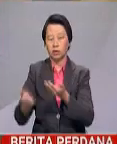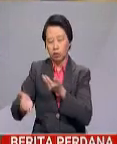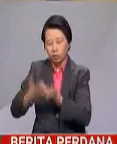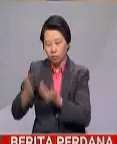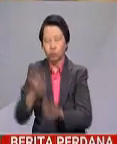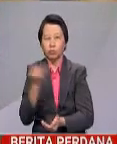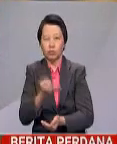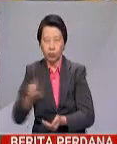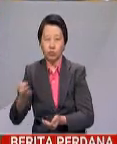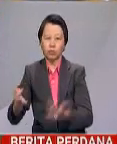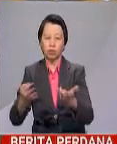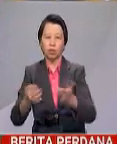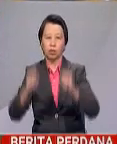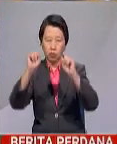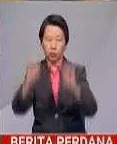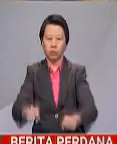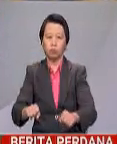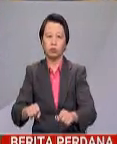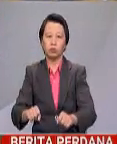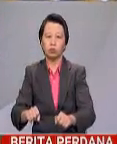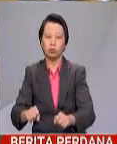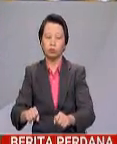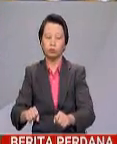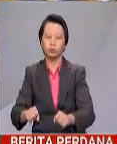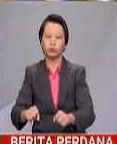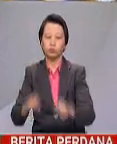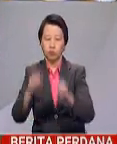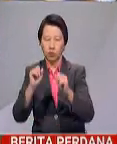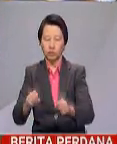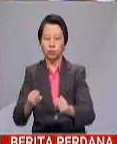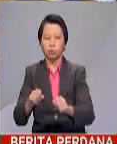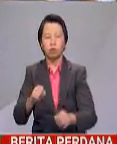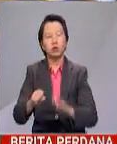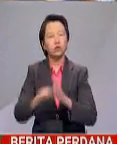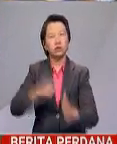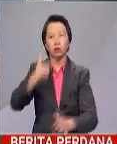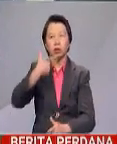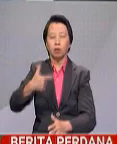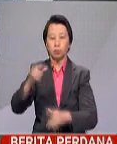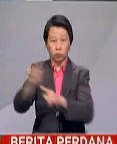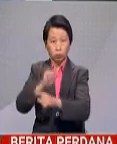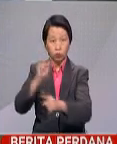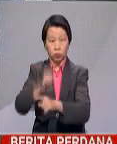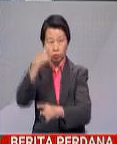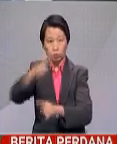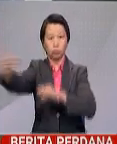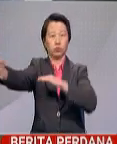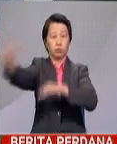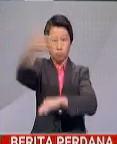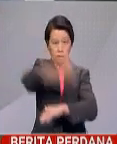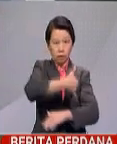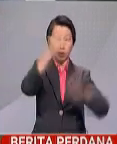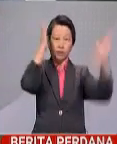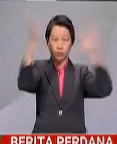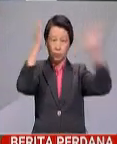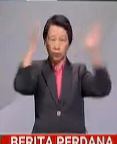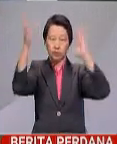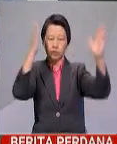yang boleh selama ini diguna untuk memasuki